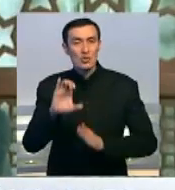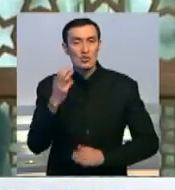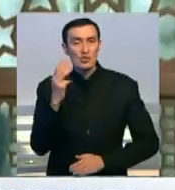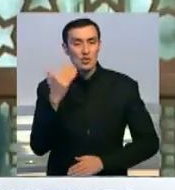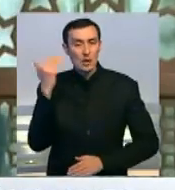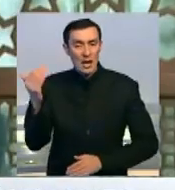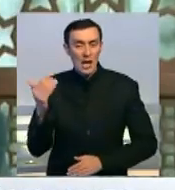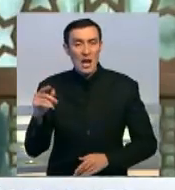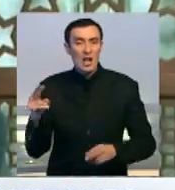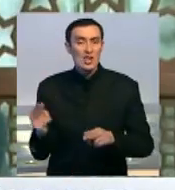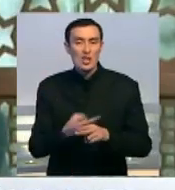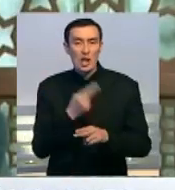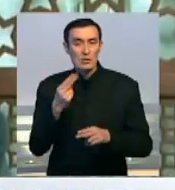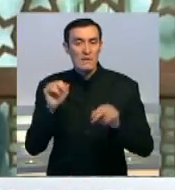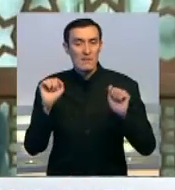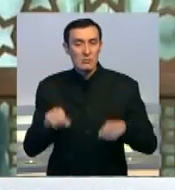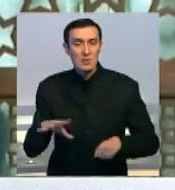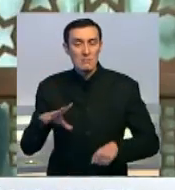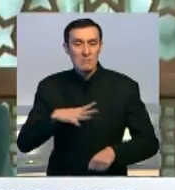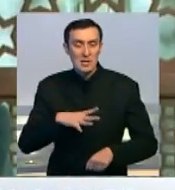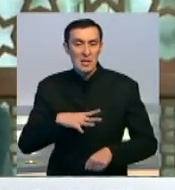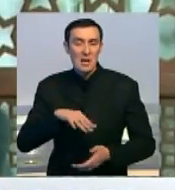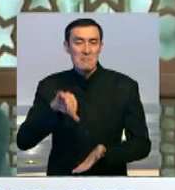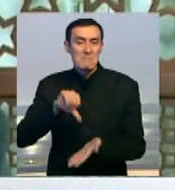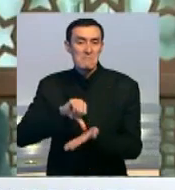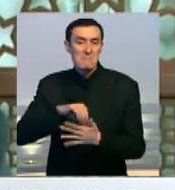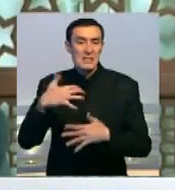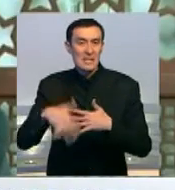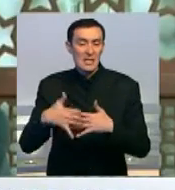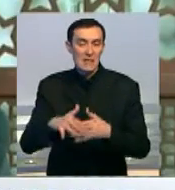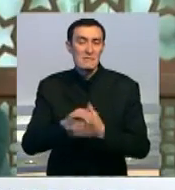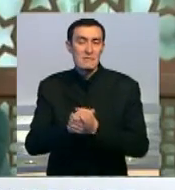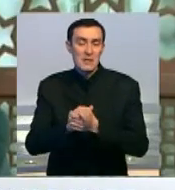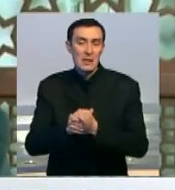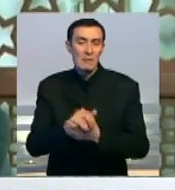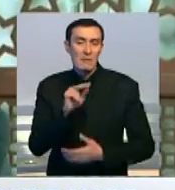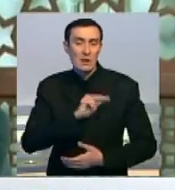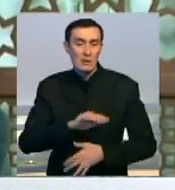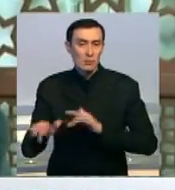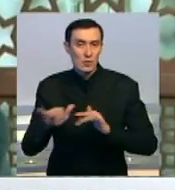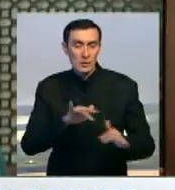Соединенные Штаты лишаются возможности быть эффективным посредником в мирном процессе по